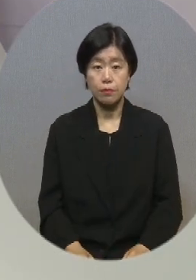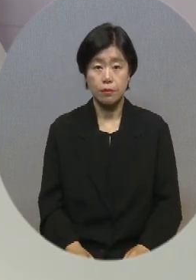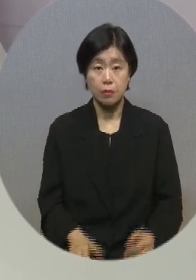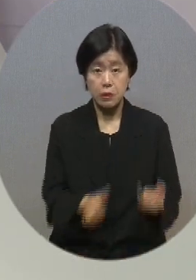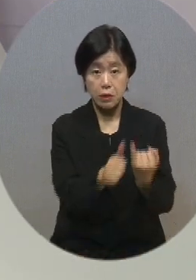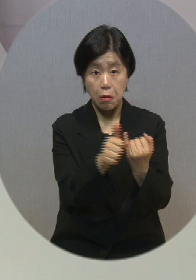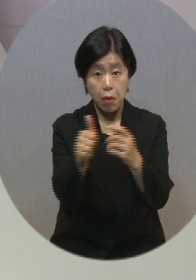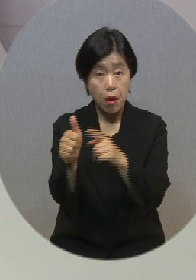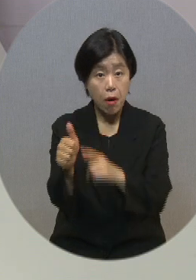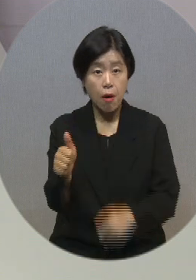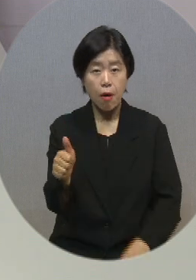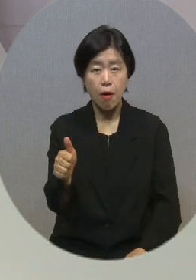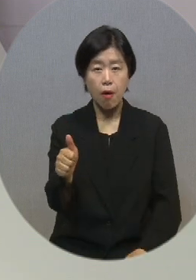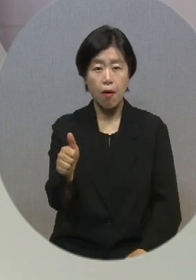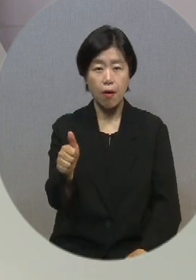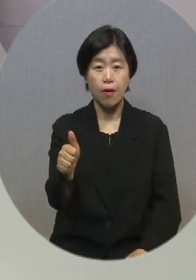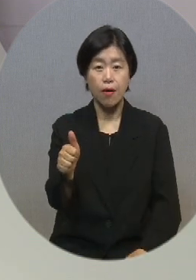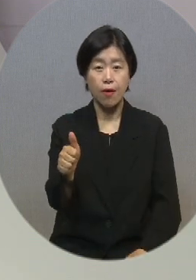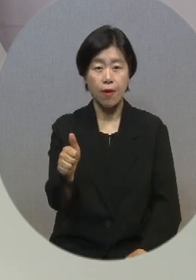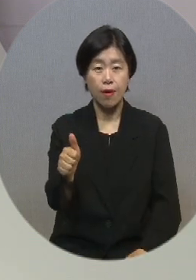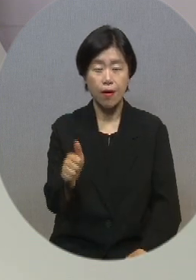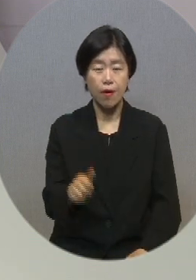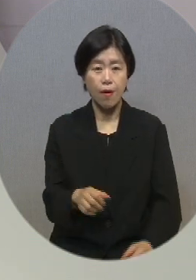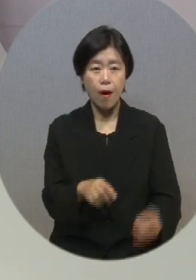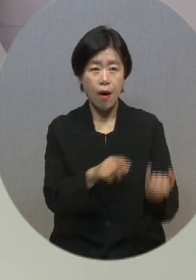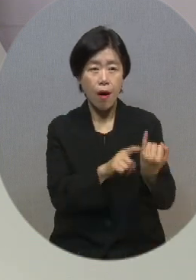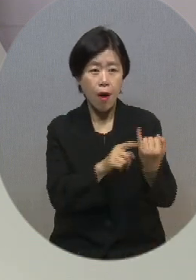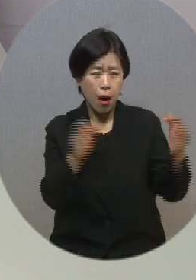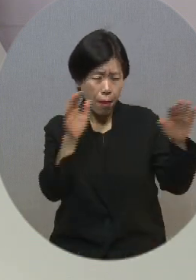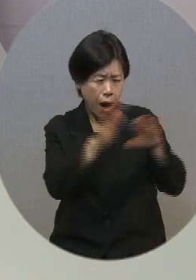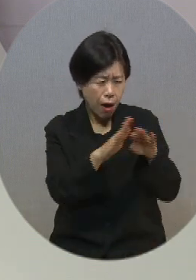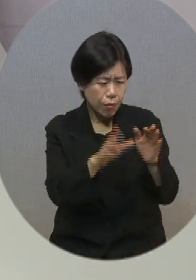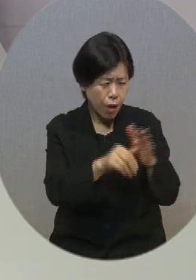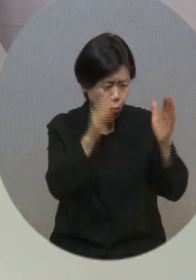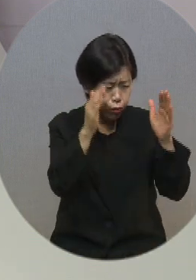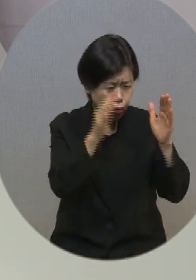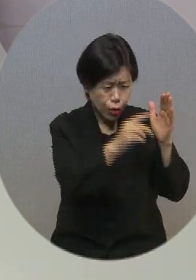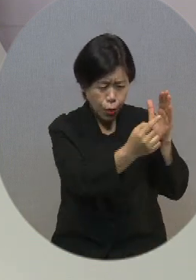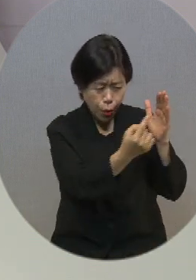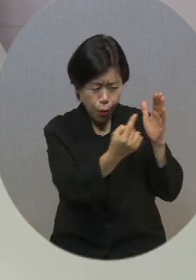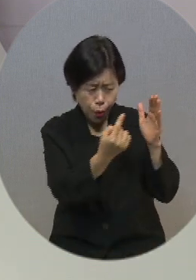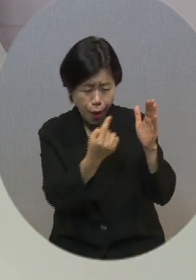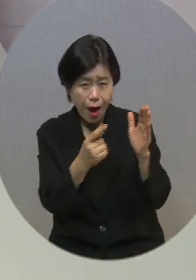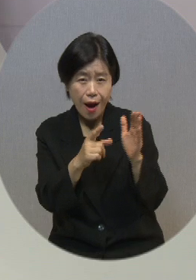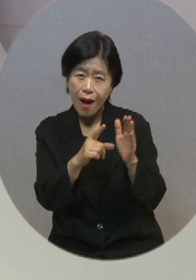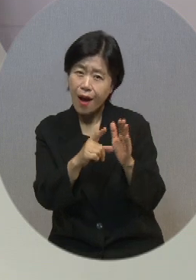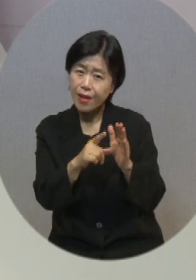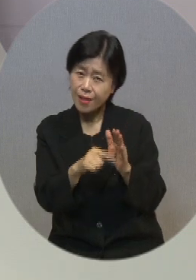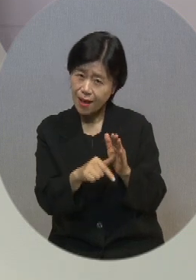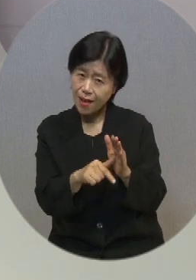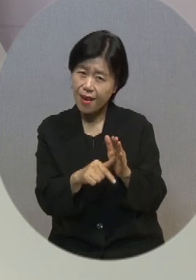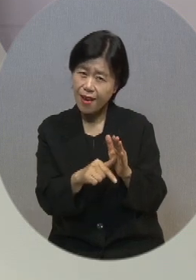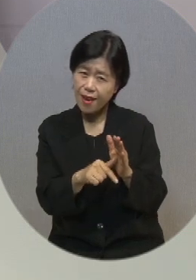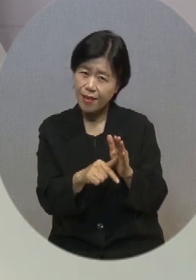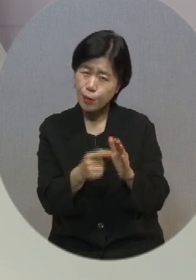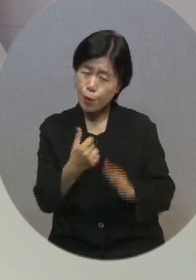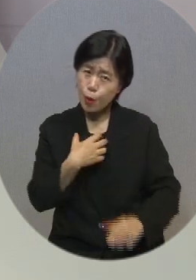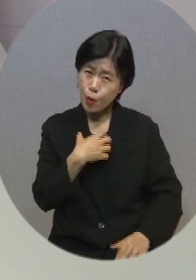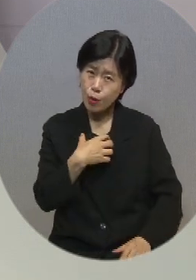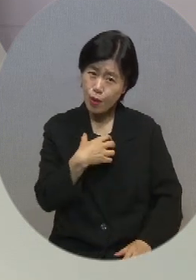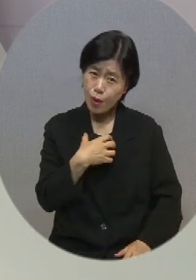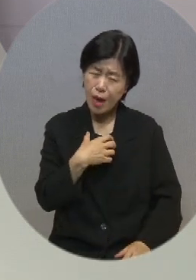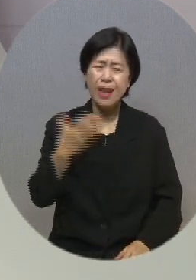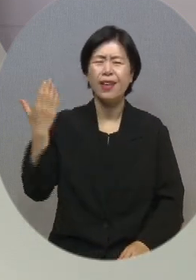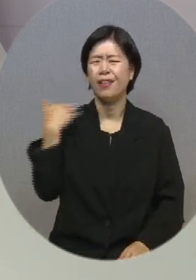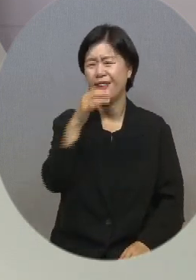차가 무사히 돌아와야 될 텐데 네. 아유 지금 어디쯤 오고 있을까 이런 거는 거의 없었던 시절을 겪었어요 저희는. 네네. 네. 근데